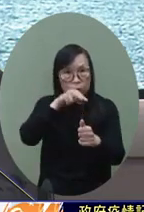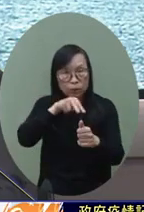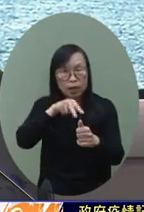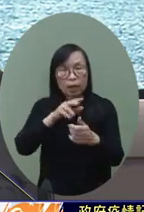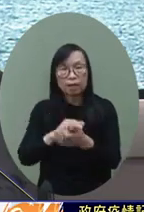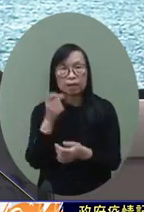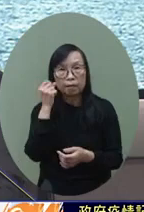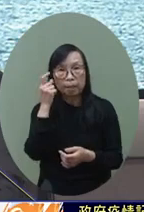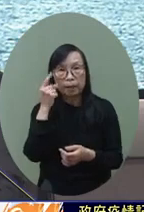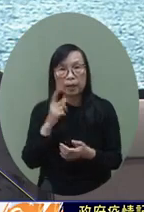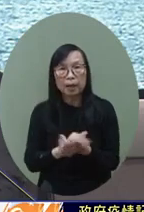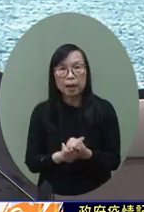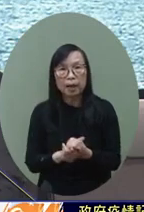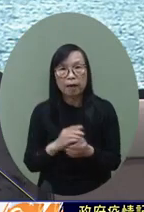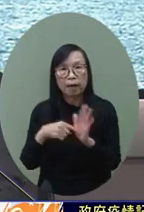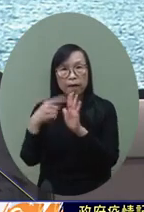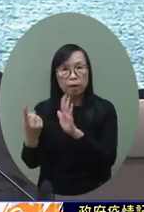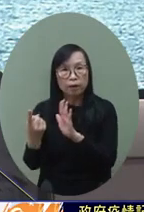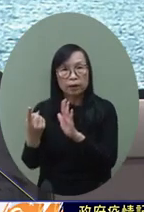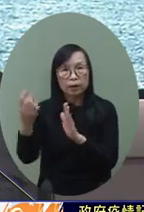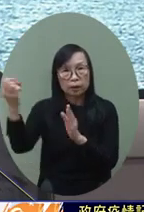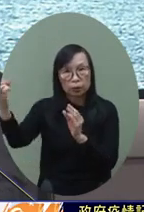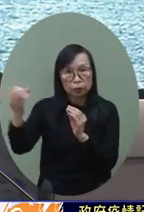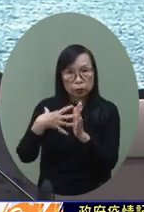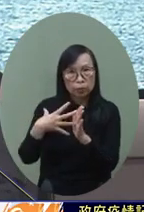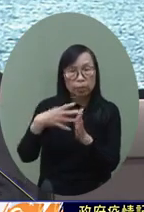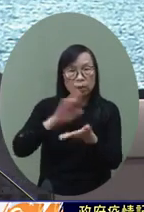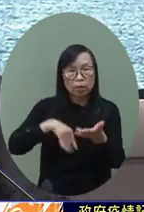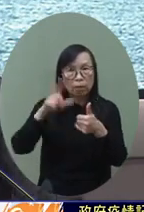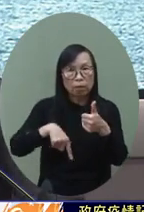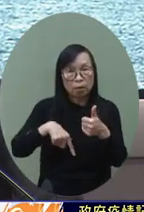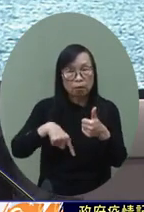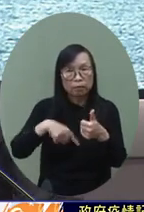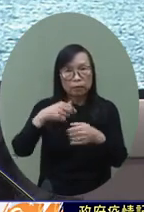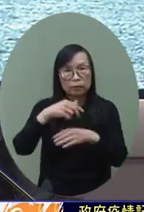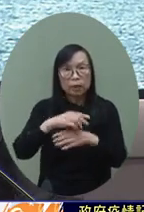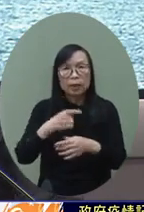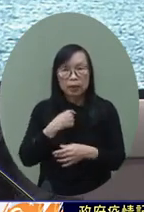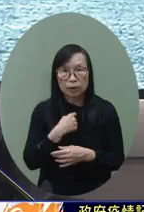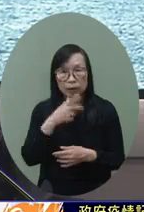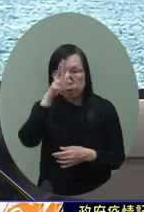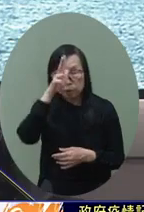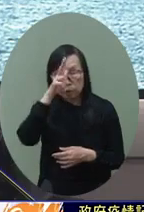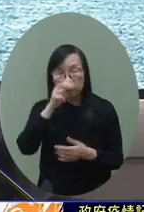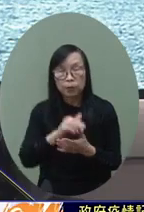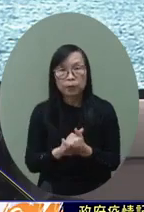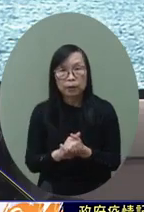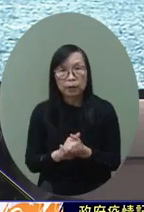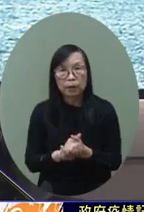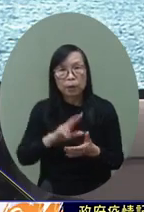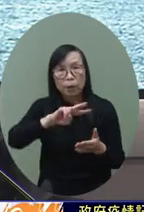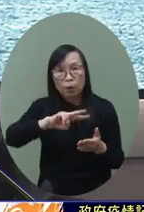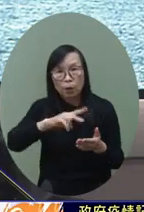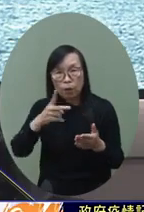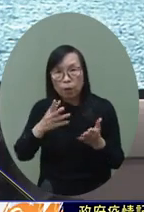喺嗰個防止輸入個案呢一個嘅策略底下咧，當然咧政府會聯同呢個防護